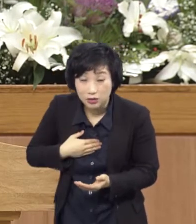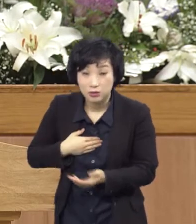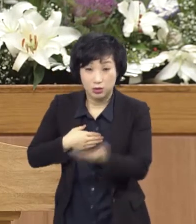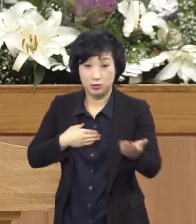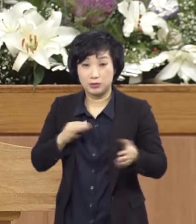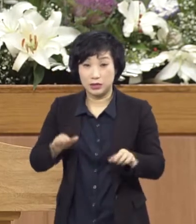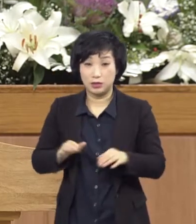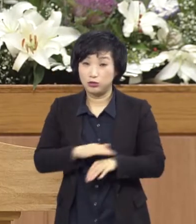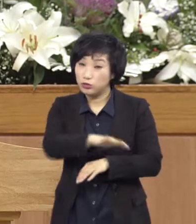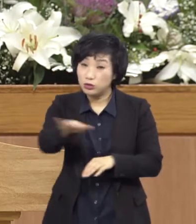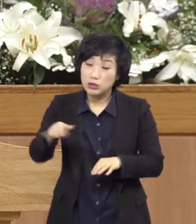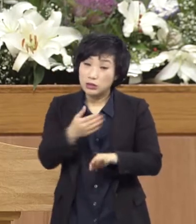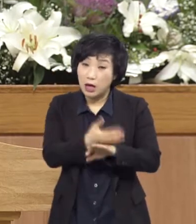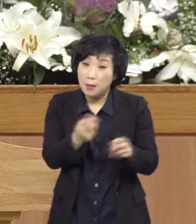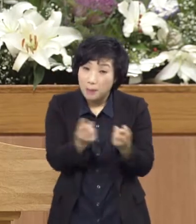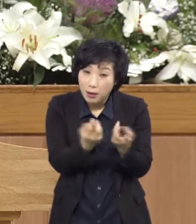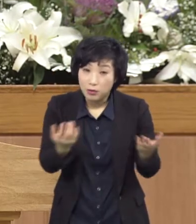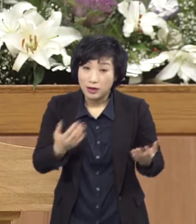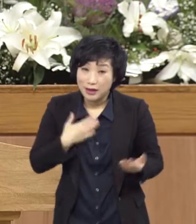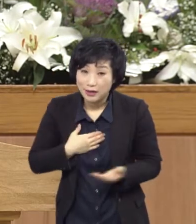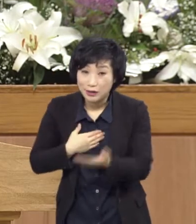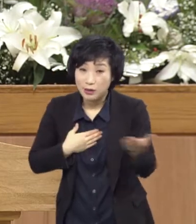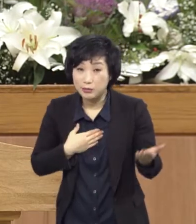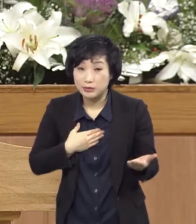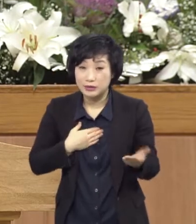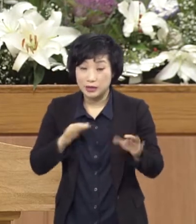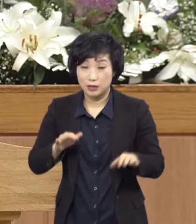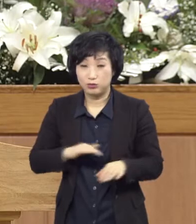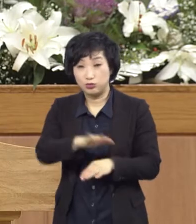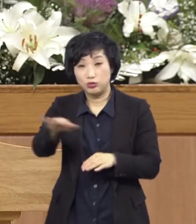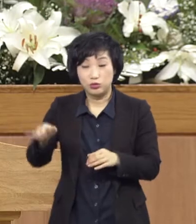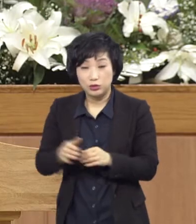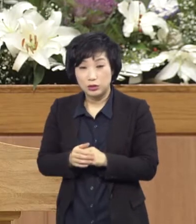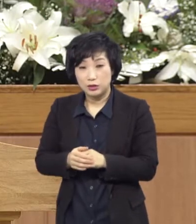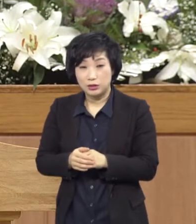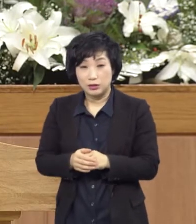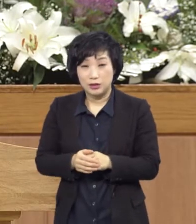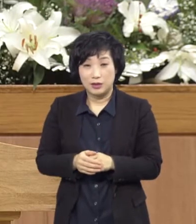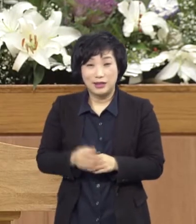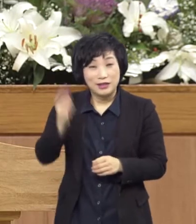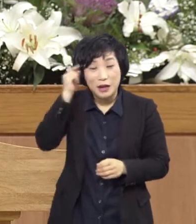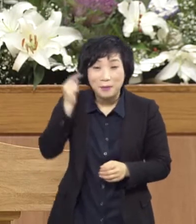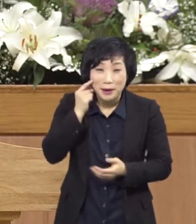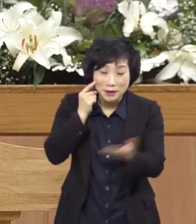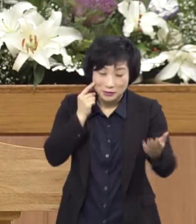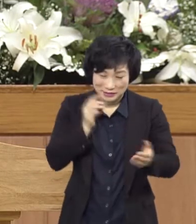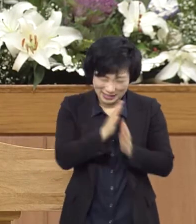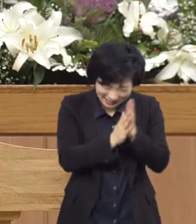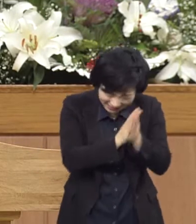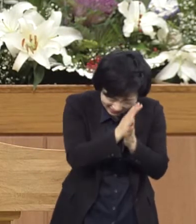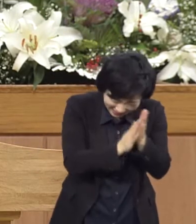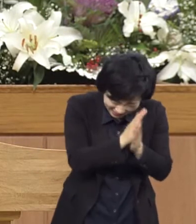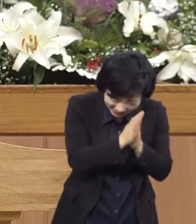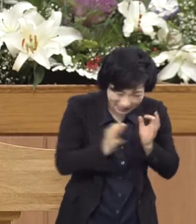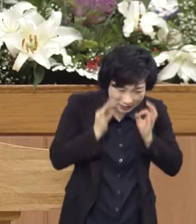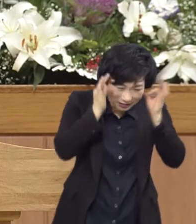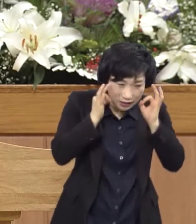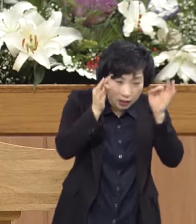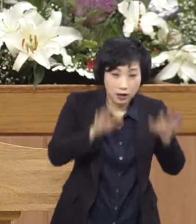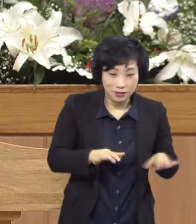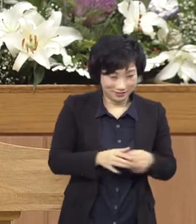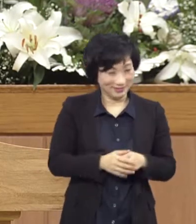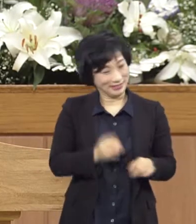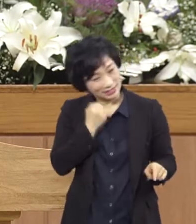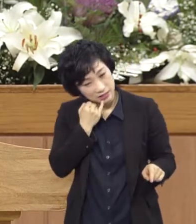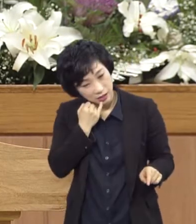우리는 절대 다른 방법이 없어요. 우리는 이 정도 됐으면 되겠지가 아니요. 주님이 인정하시는